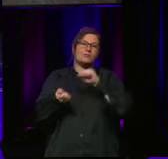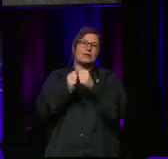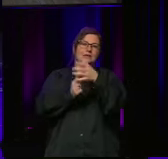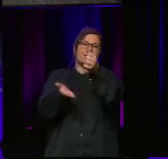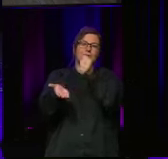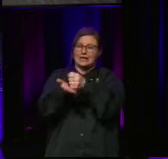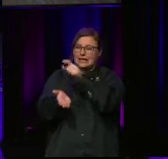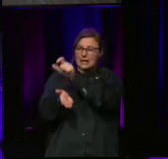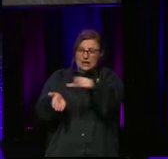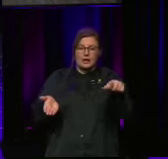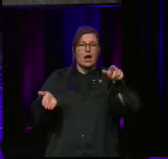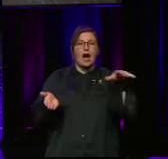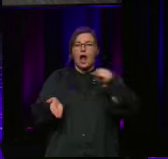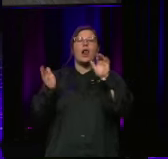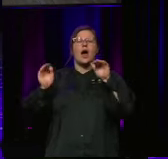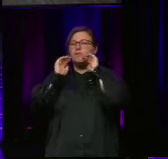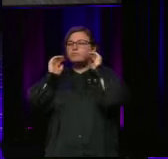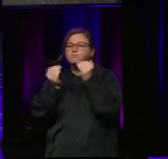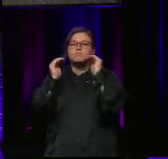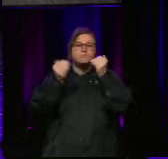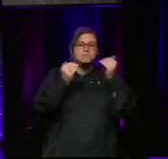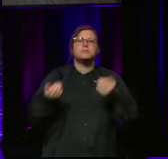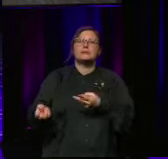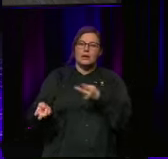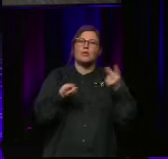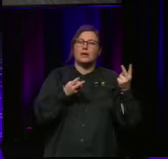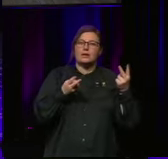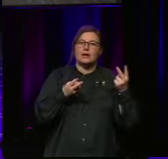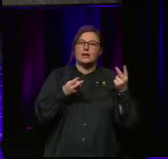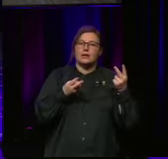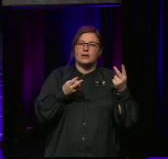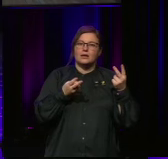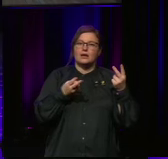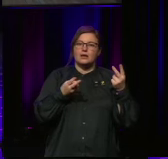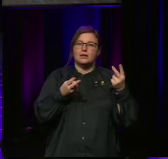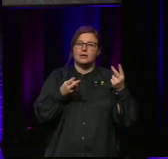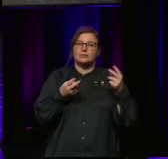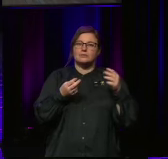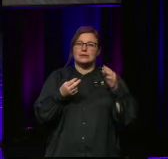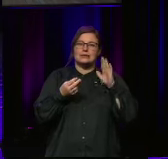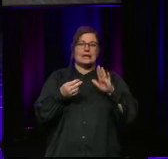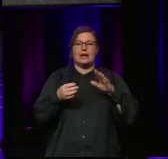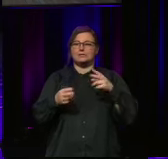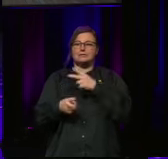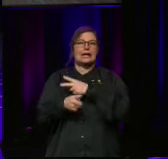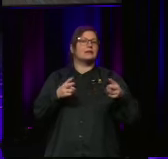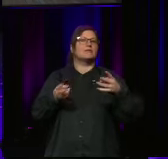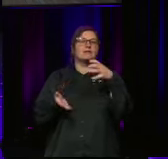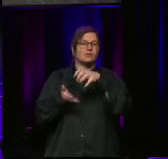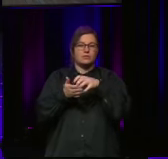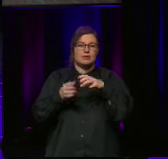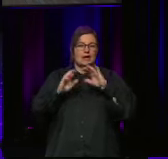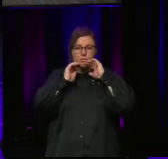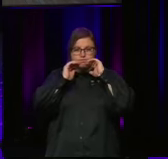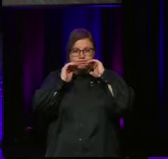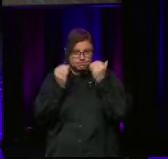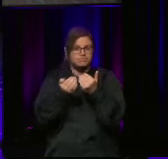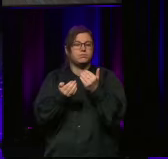har värnat demokratin i dess absoluta extrema situation.